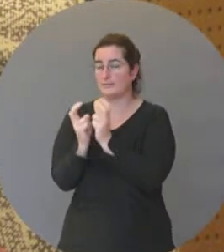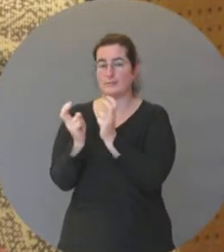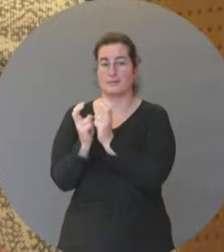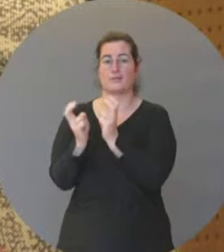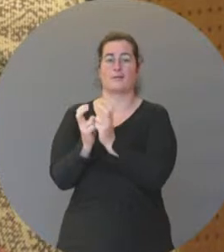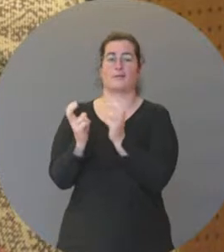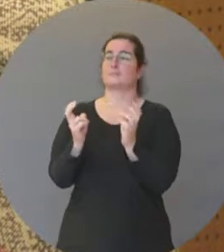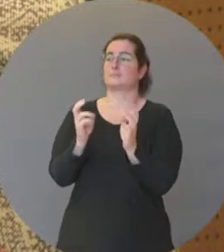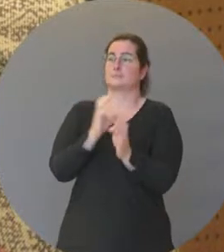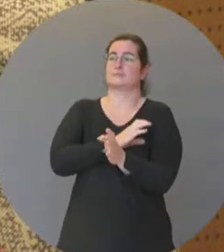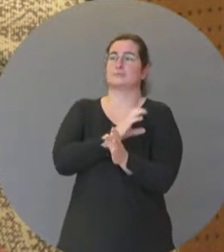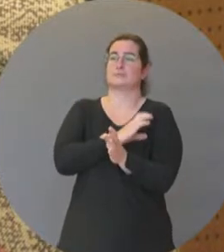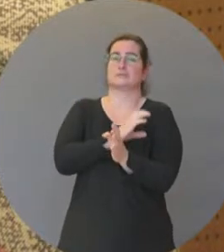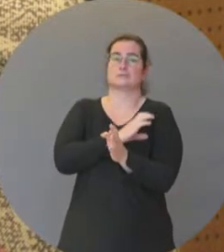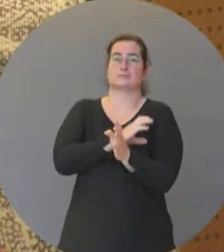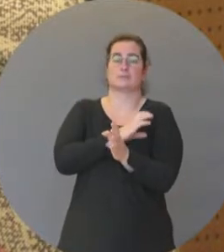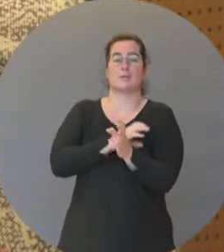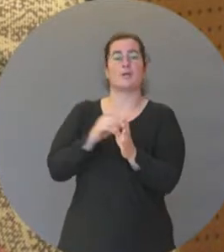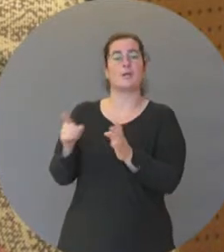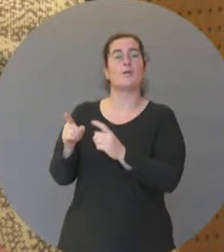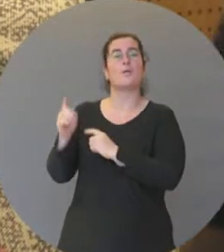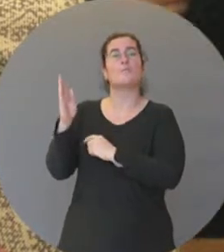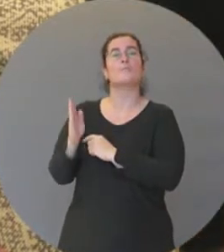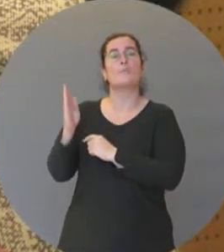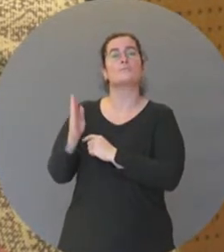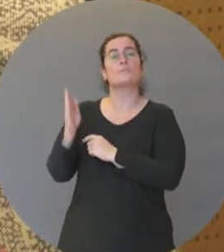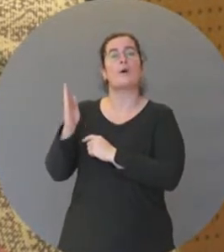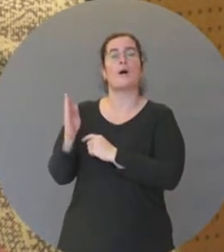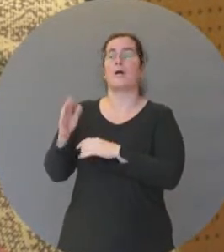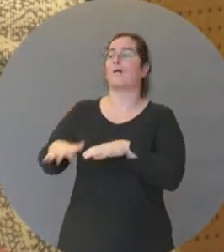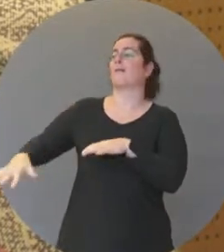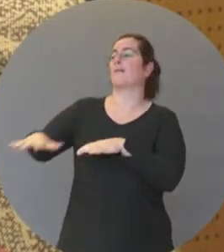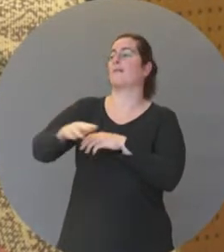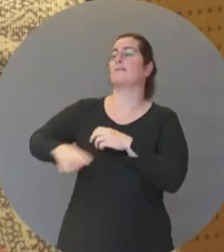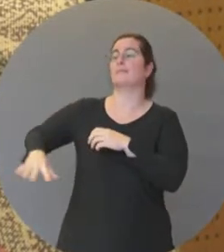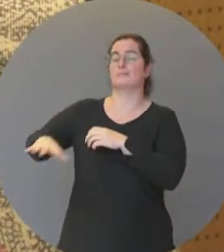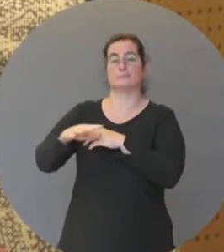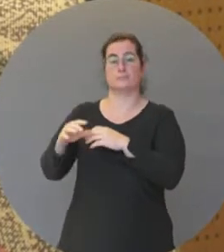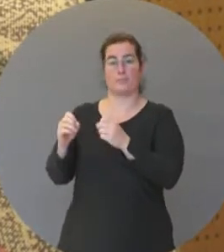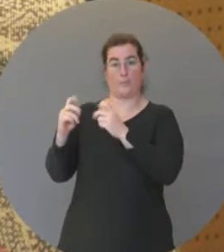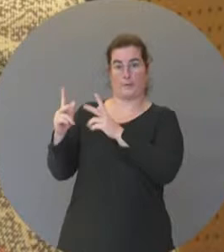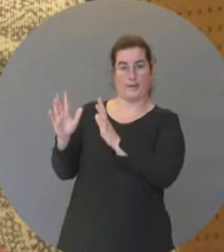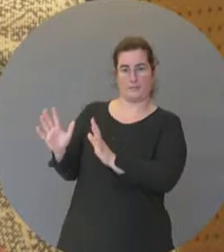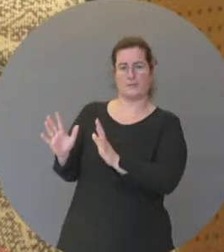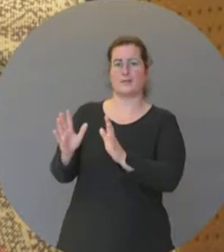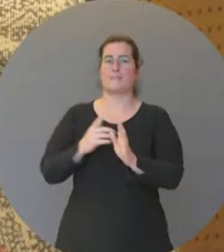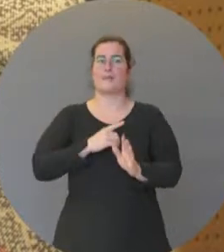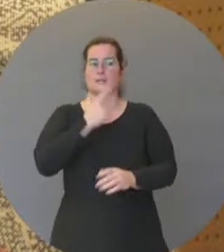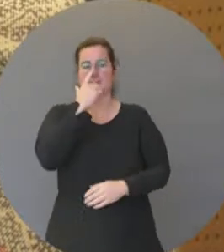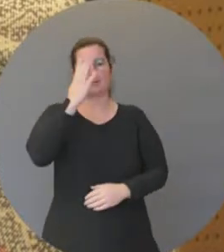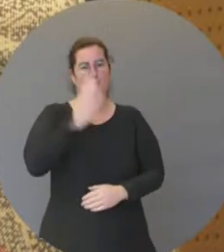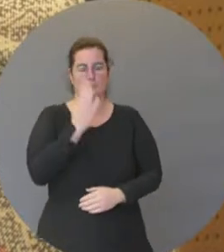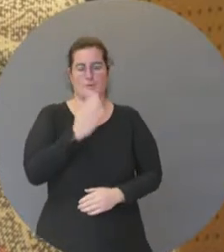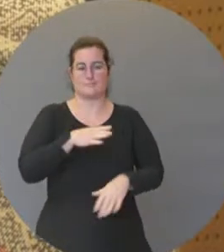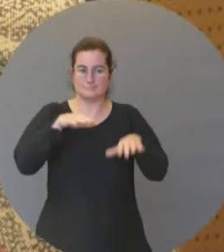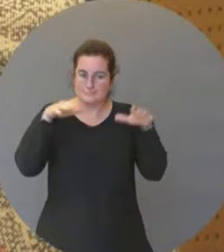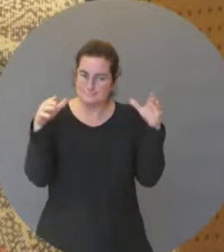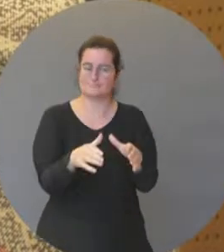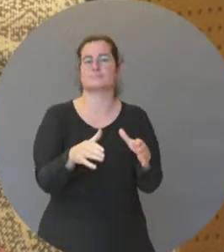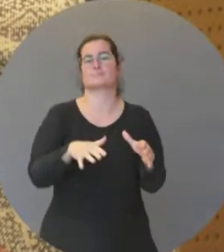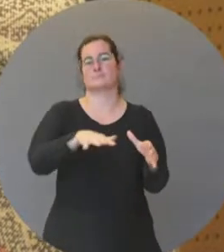toutes ces tous ces besoins qui peut y avoir sur certains territoires et c'est une bonne chose mais d'accompagner davantage encore avec